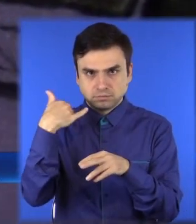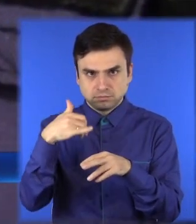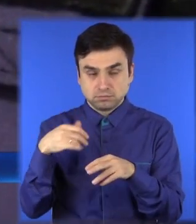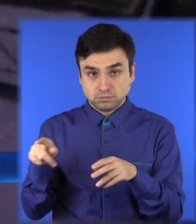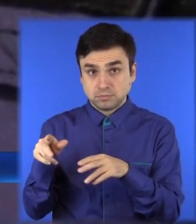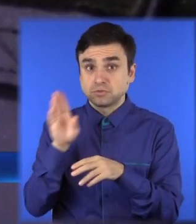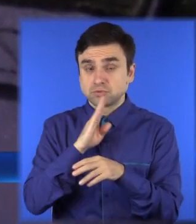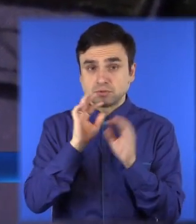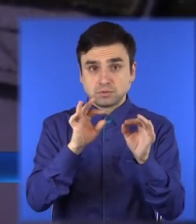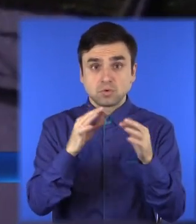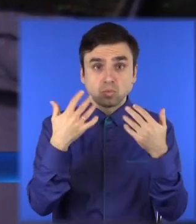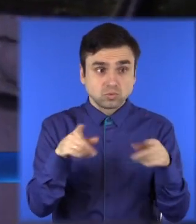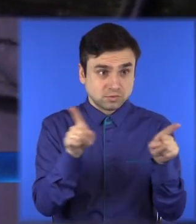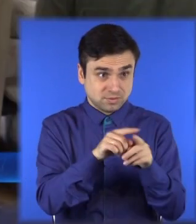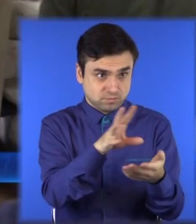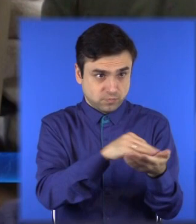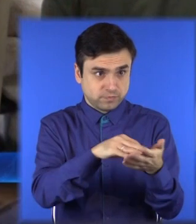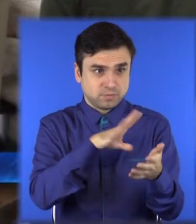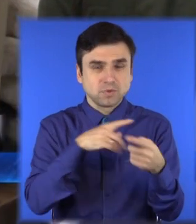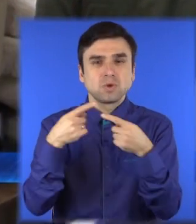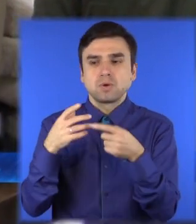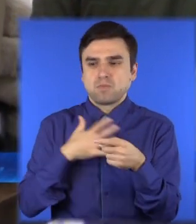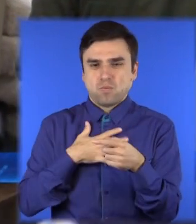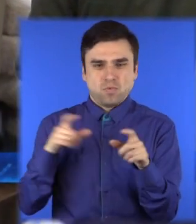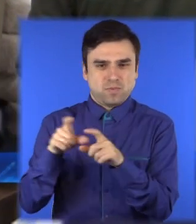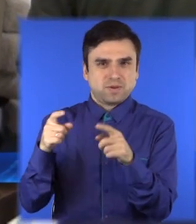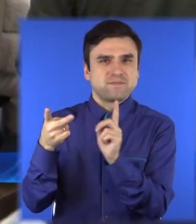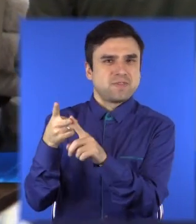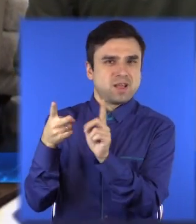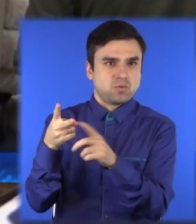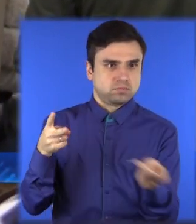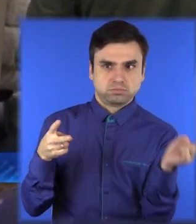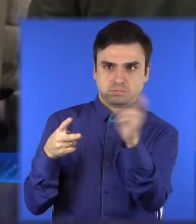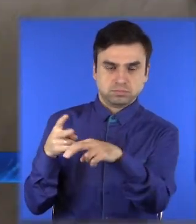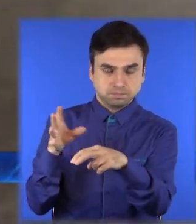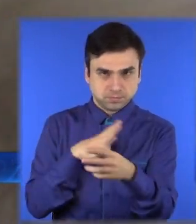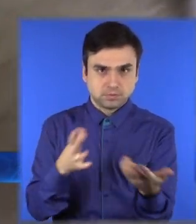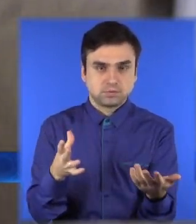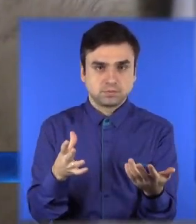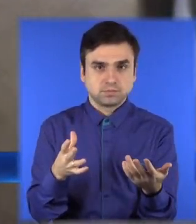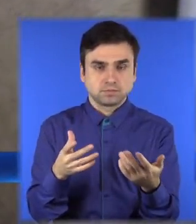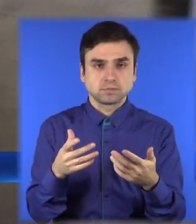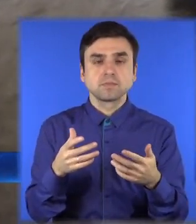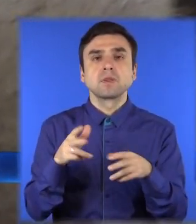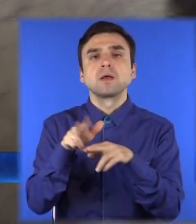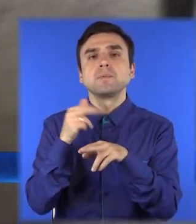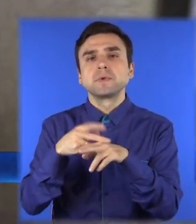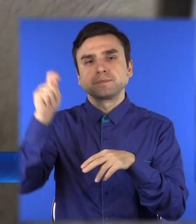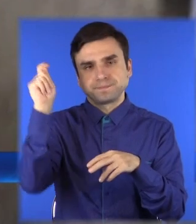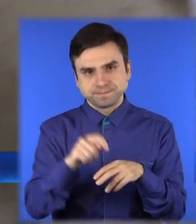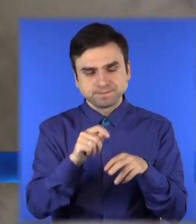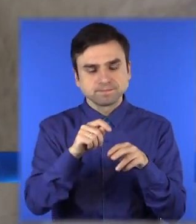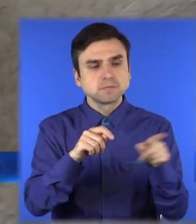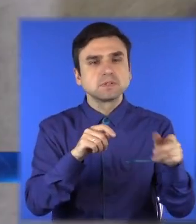вже траплявся і у іншому її магазині. Поліцейські встановили, що папери, які надала жінка, не мають юридичної